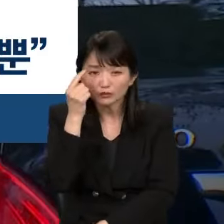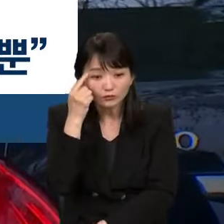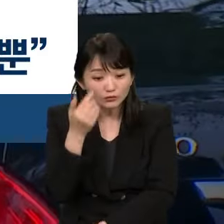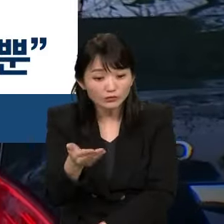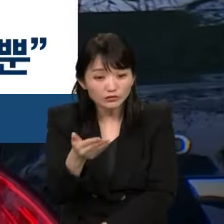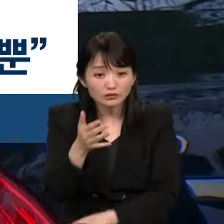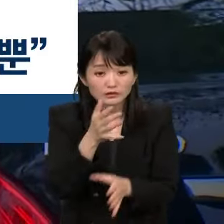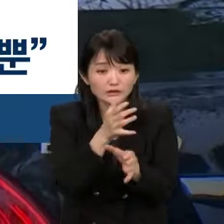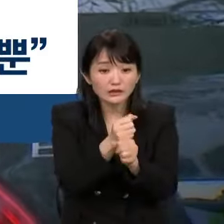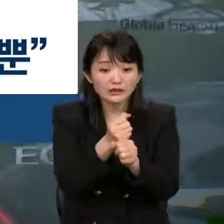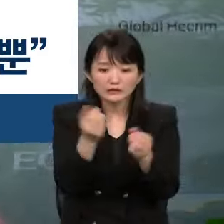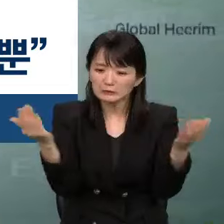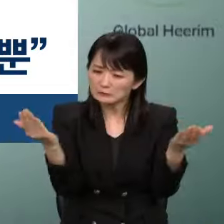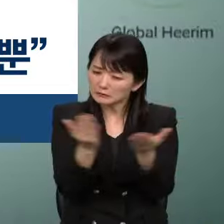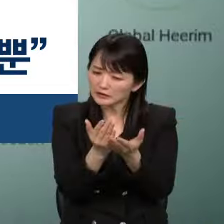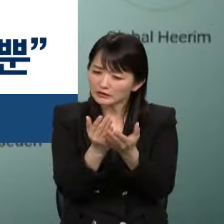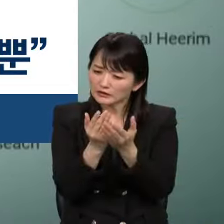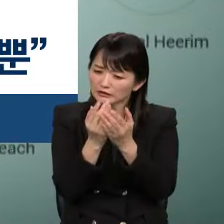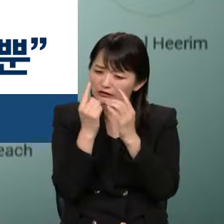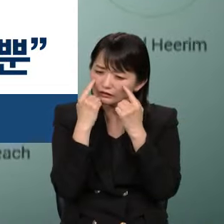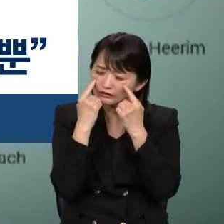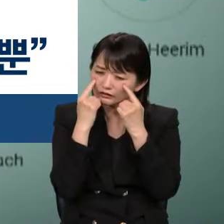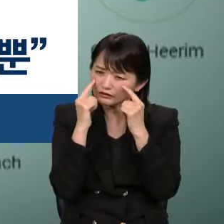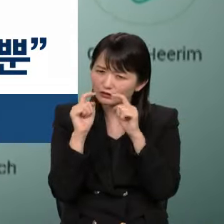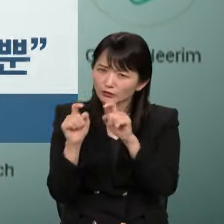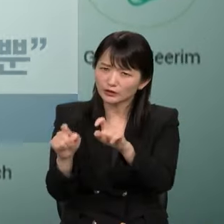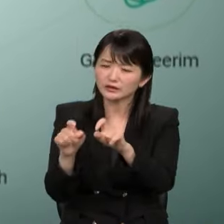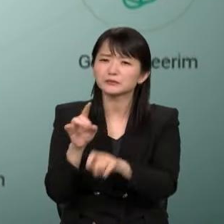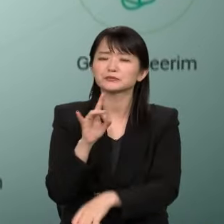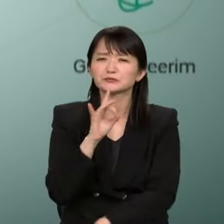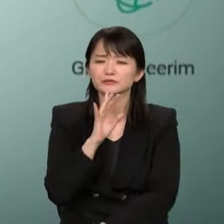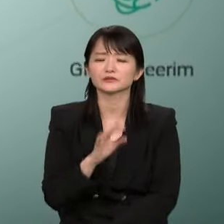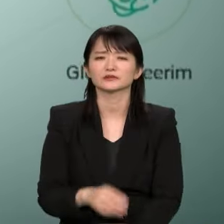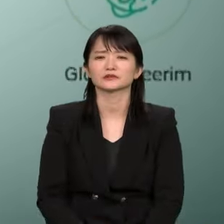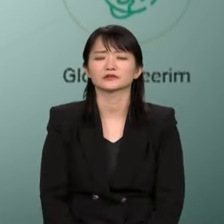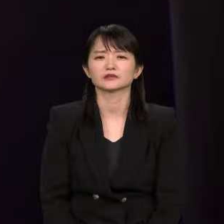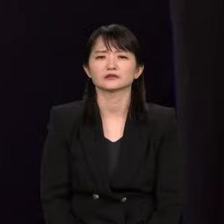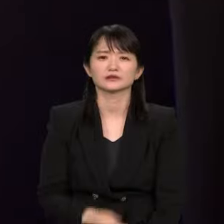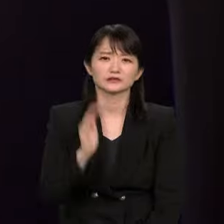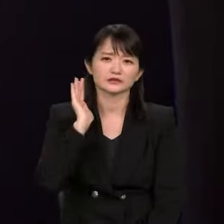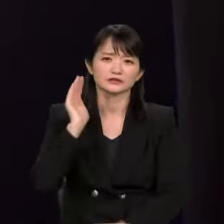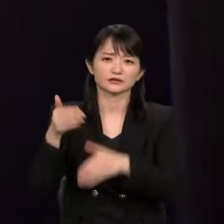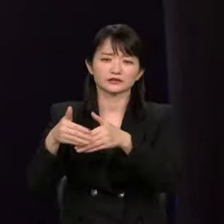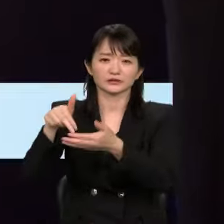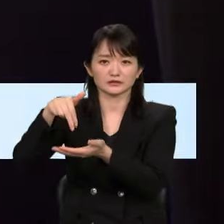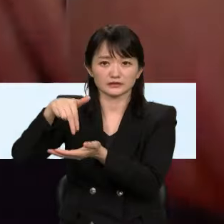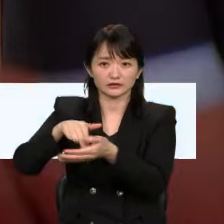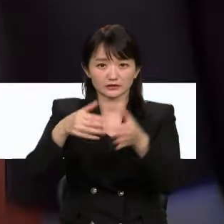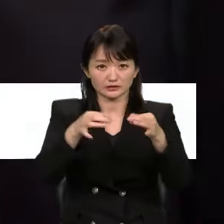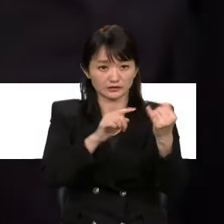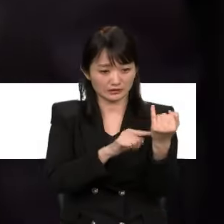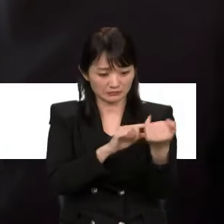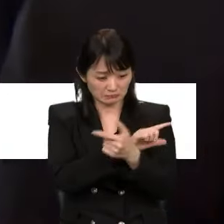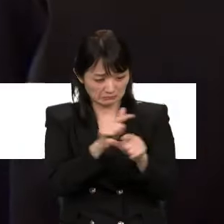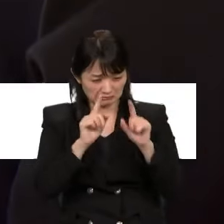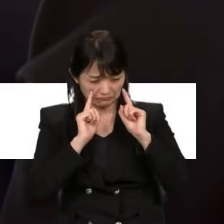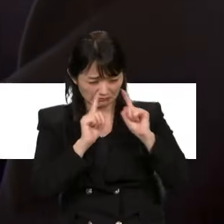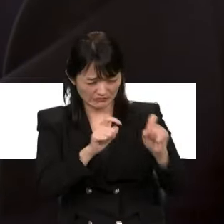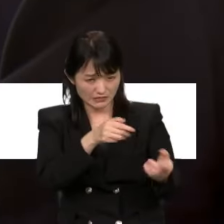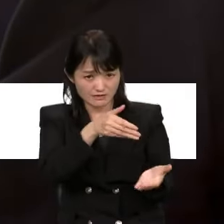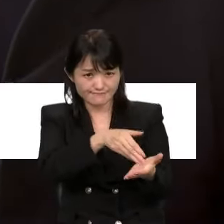기간이 일치하니 의혹이란 식의 이야기일 뿐이라고 일축했습니다. 대통령실은 김 여사에 대한 각종 의혹